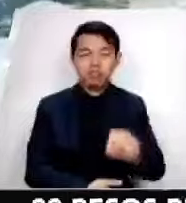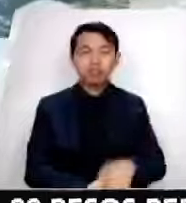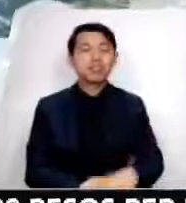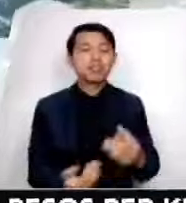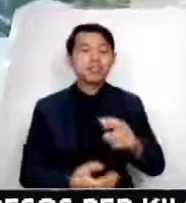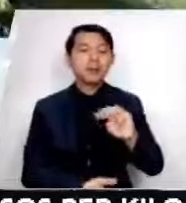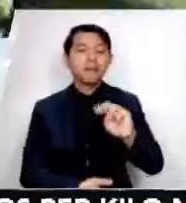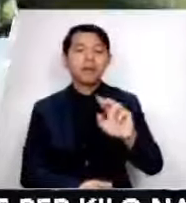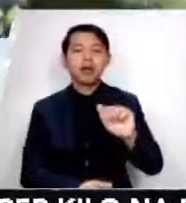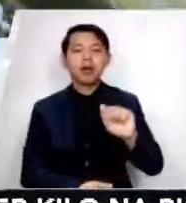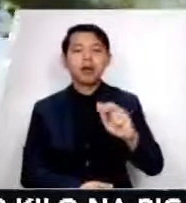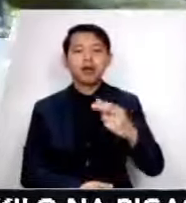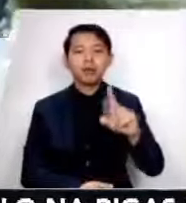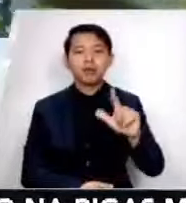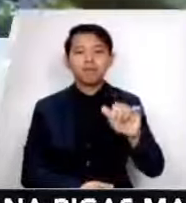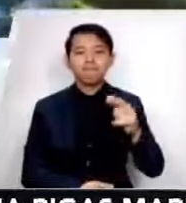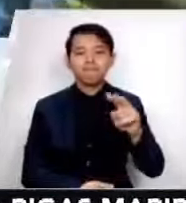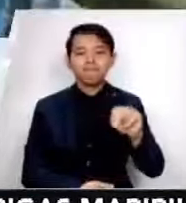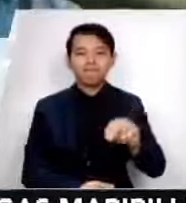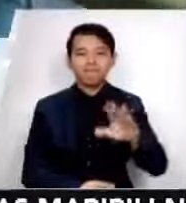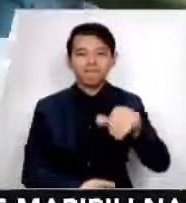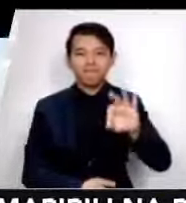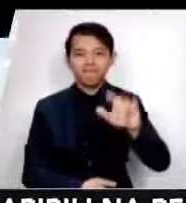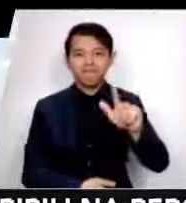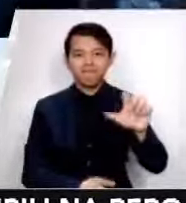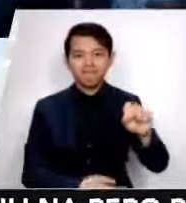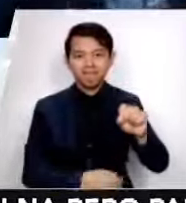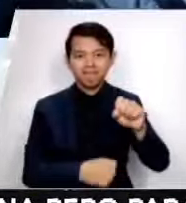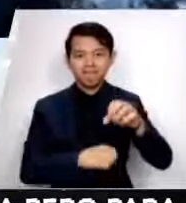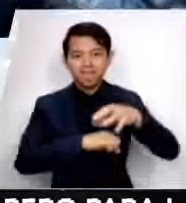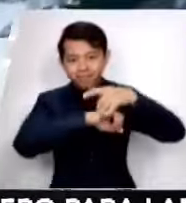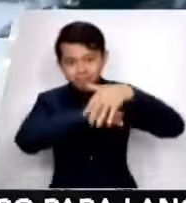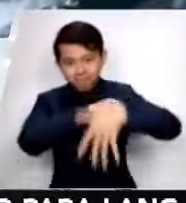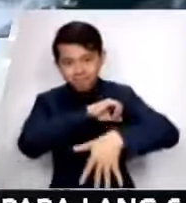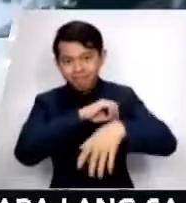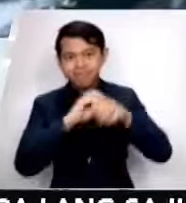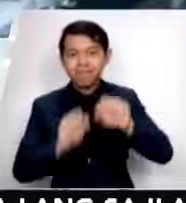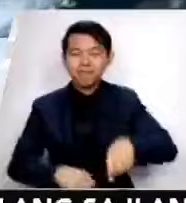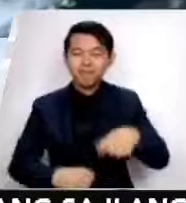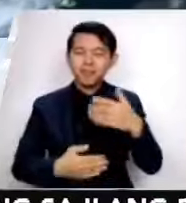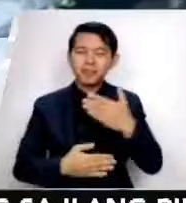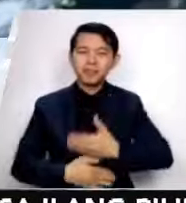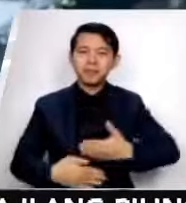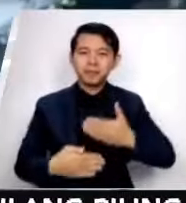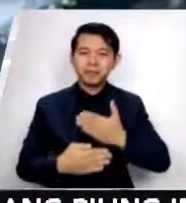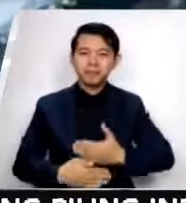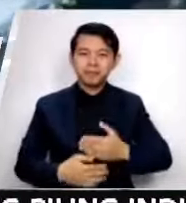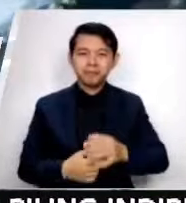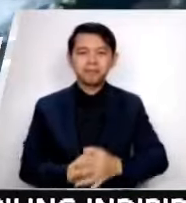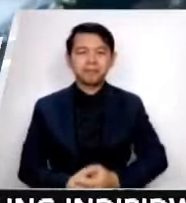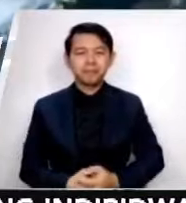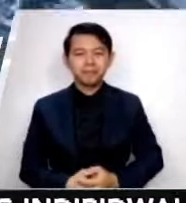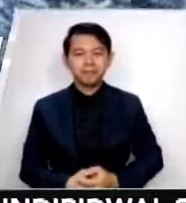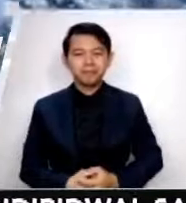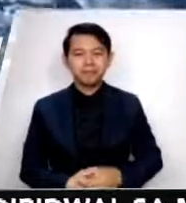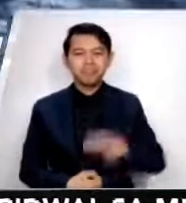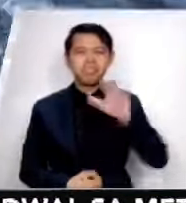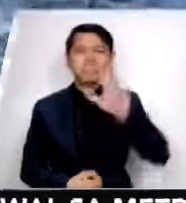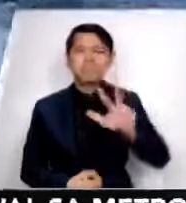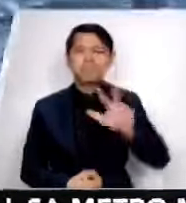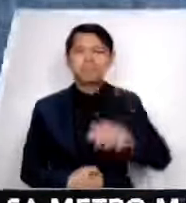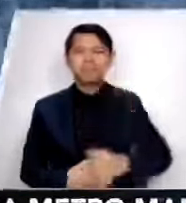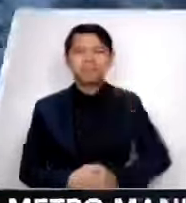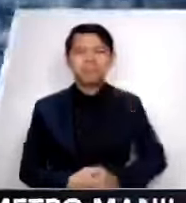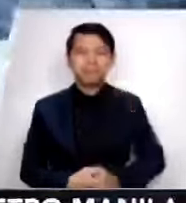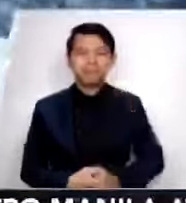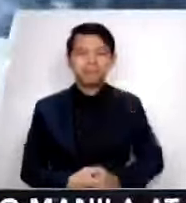piso, pwedeng ma-enjoy ang 60 metrong talon na may 3 layer. Ito po talaga yung mga yung dinadayong lugar dito. Plano ng